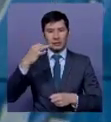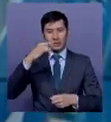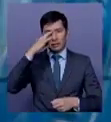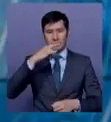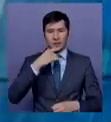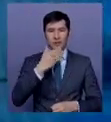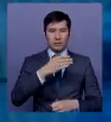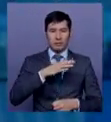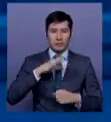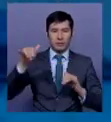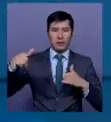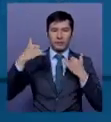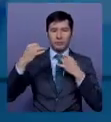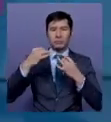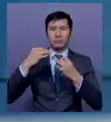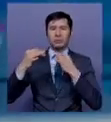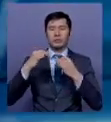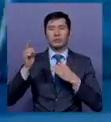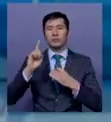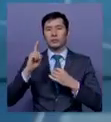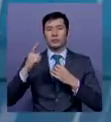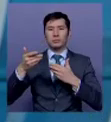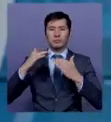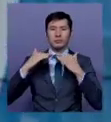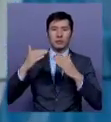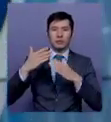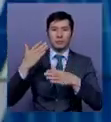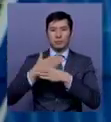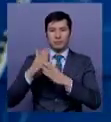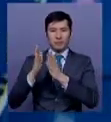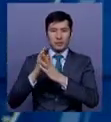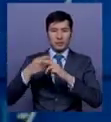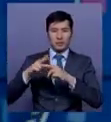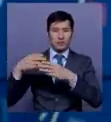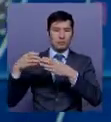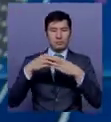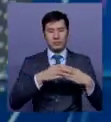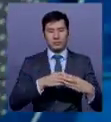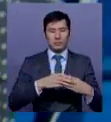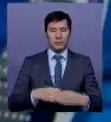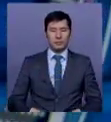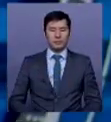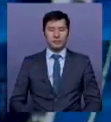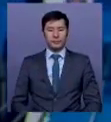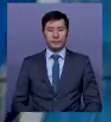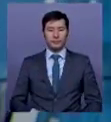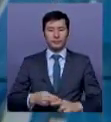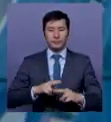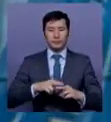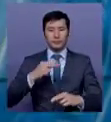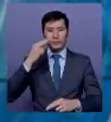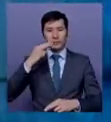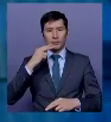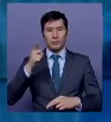ел делегациясының құрамында қандай дәрігерлер бар? Қазақстанның індетті ауыздықтауда атқарып жатқан жұмыстарына Қытай мамандарының